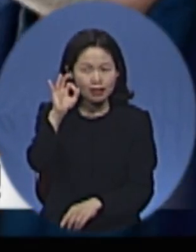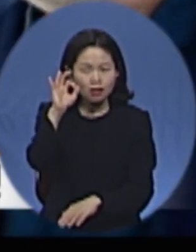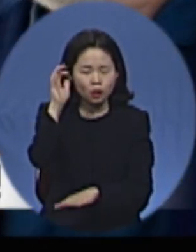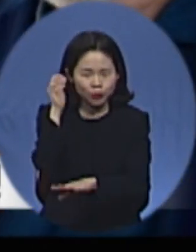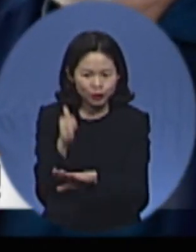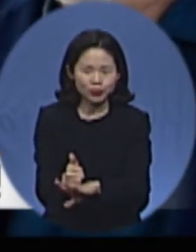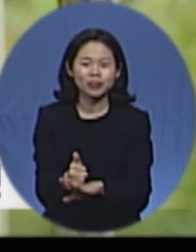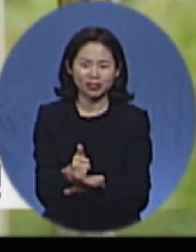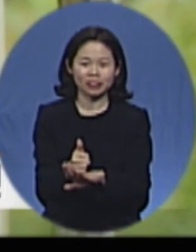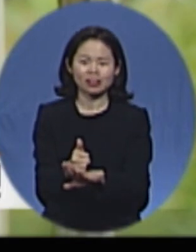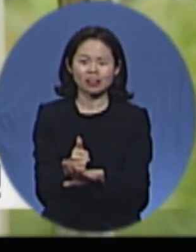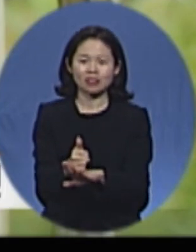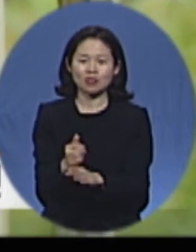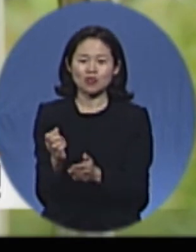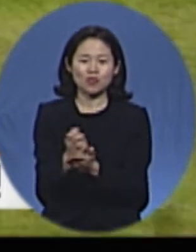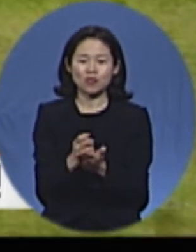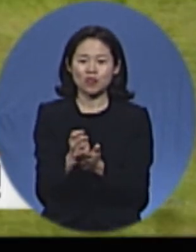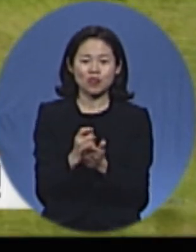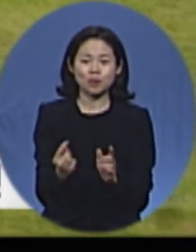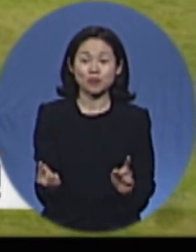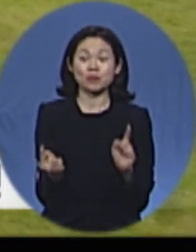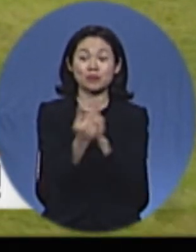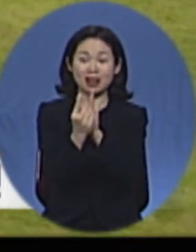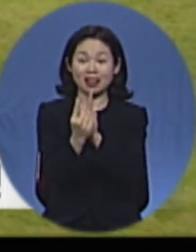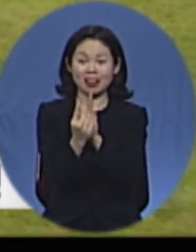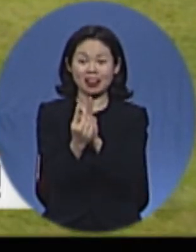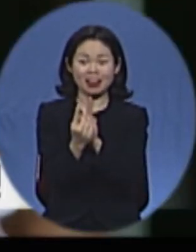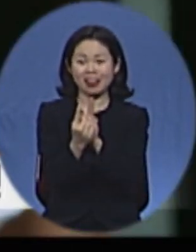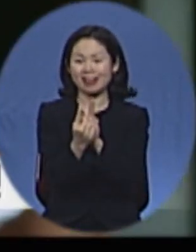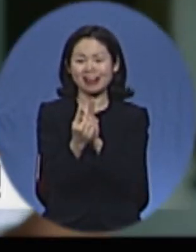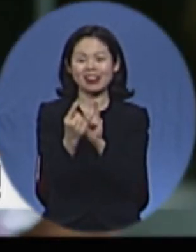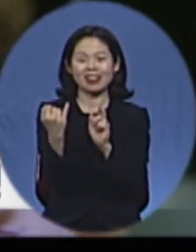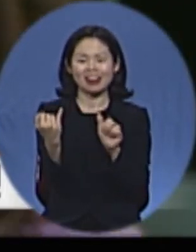우여곡절 끝에 운명적으로 재회하게 된 두 사람.